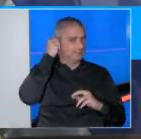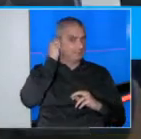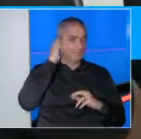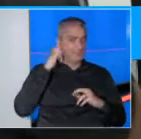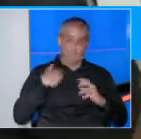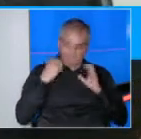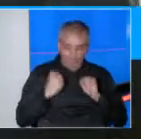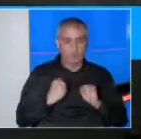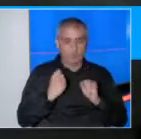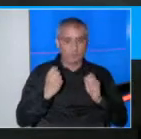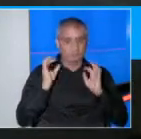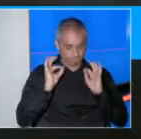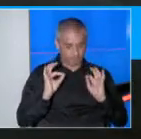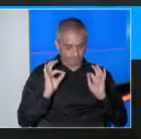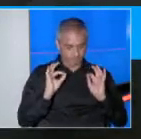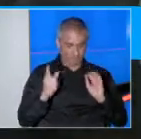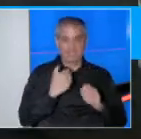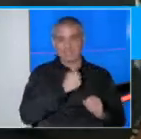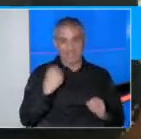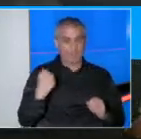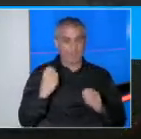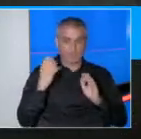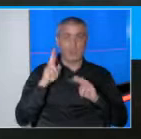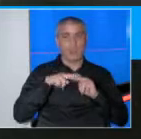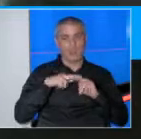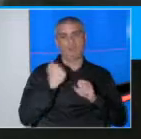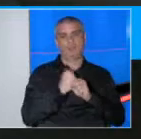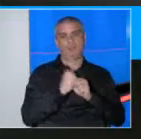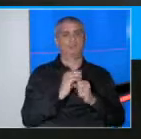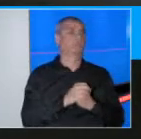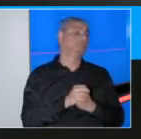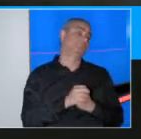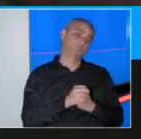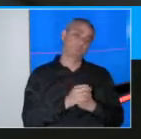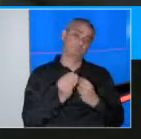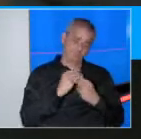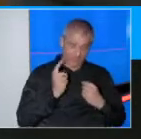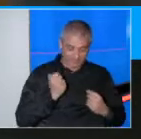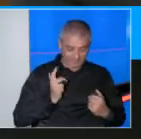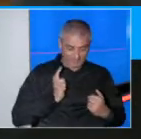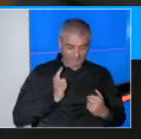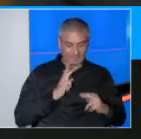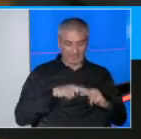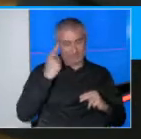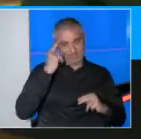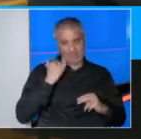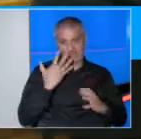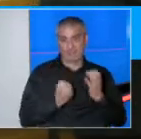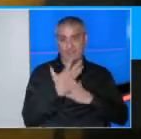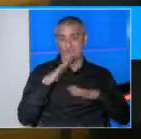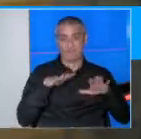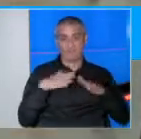שאנחנו סגורים עם השדרה המרכזית, וזו ימינה, ואז נוכל לעשות את העניין הזה. טוב, עוד קצת נדע עם כמה כאן